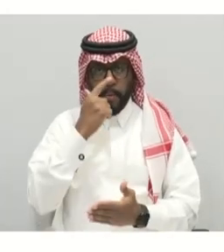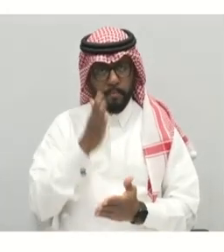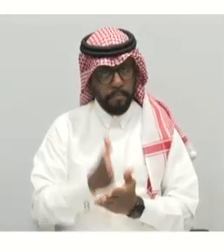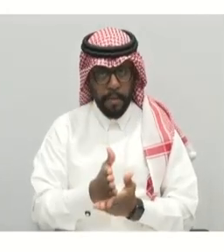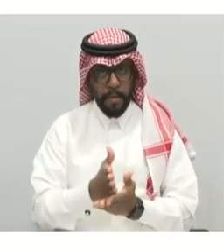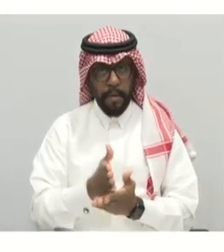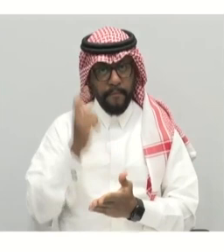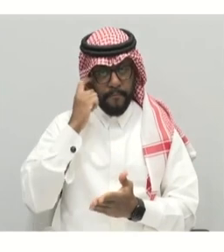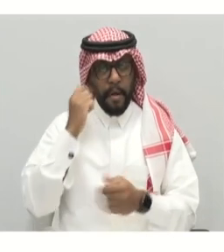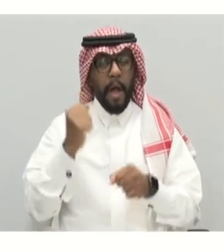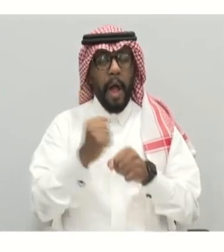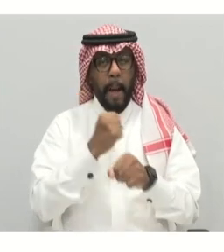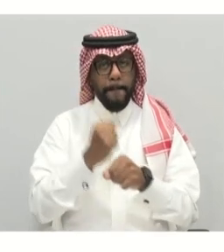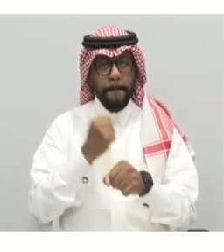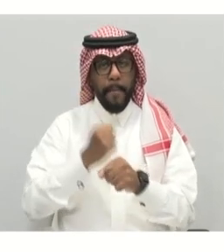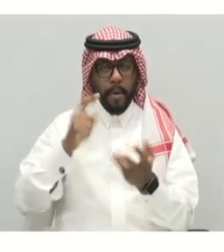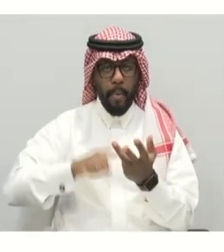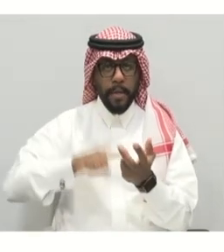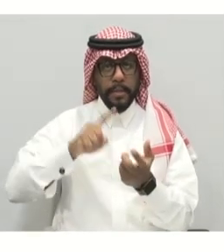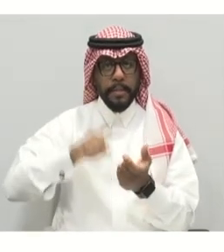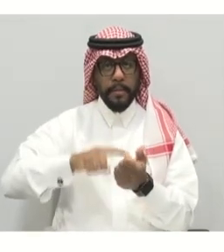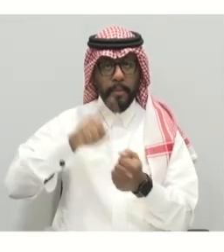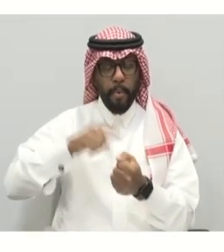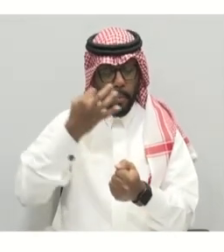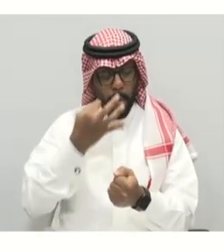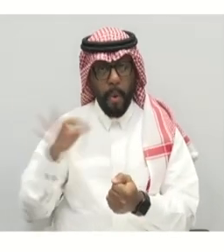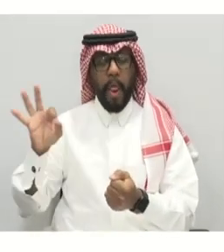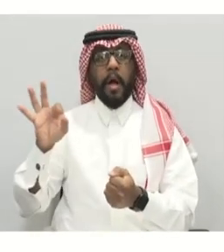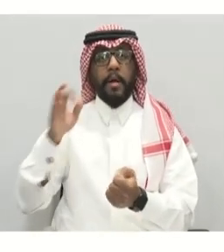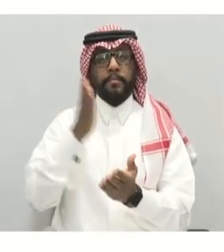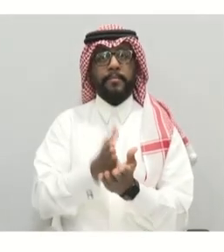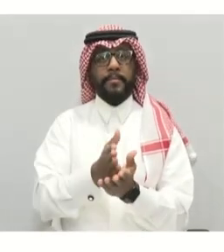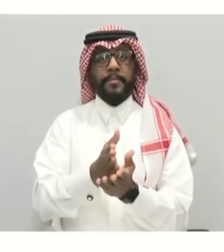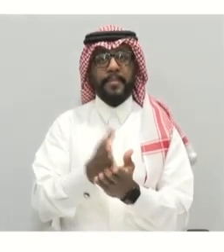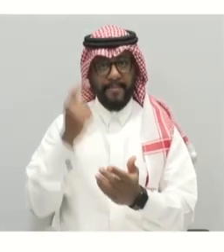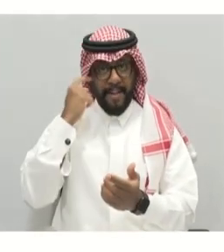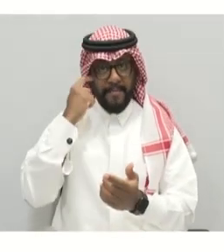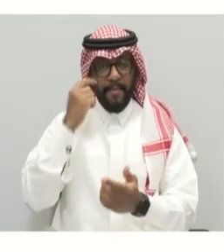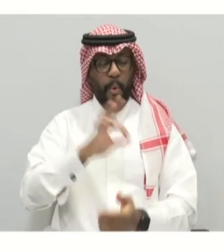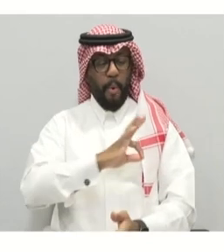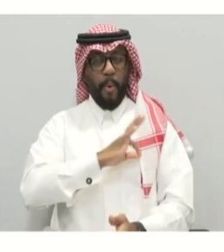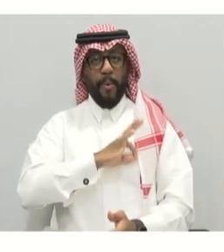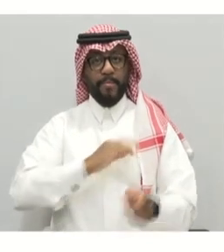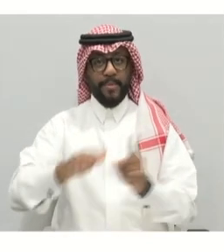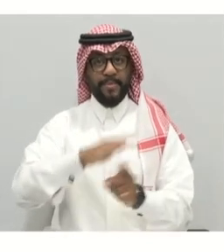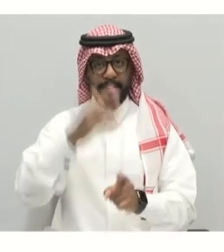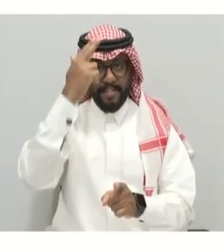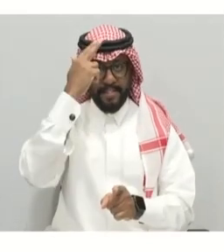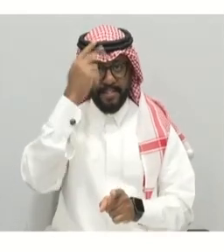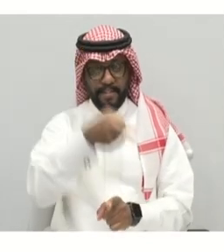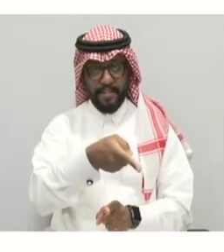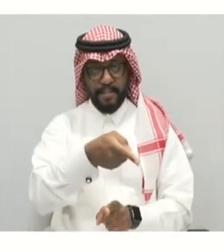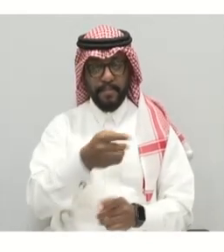ويؤدي الواجبات وينتمي لوطنه اذا من